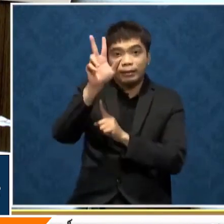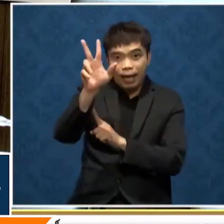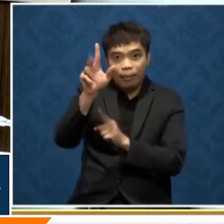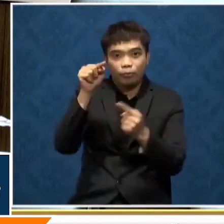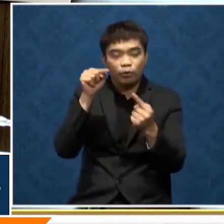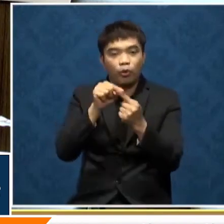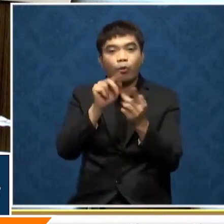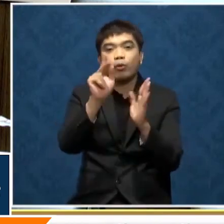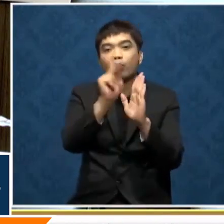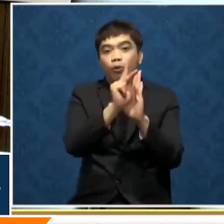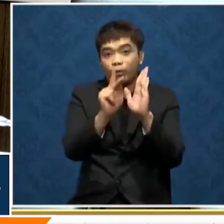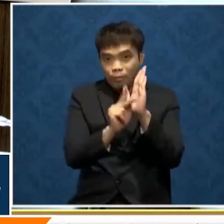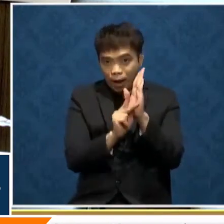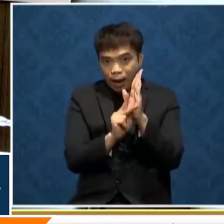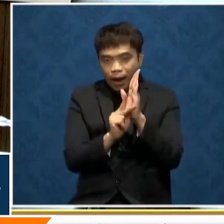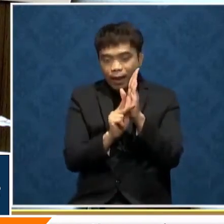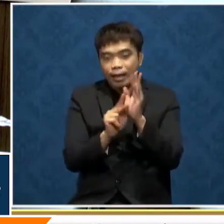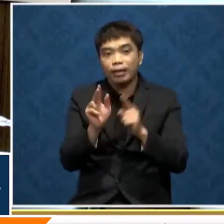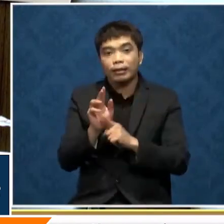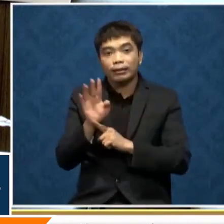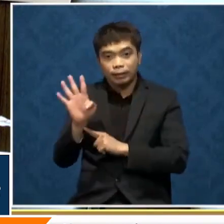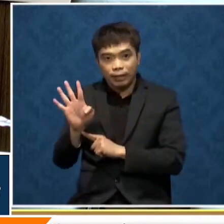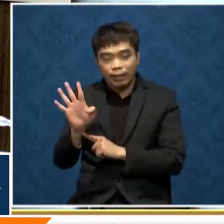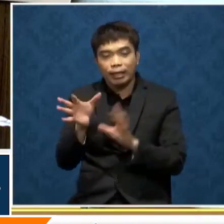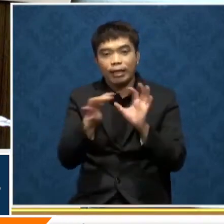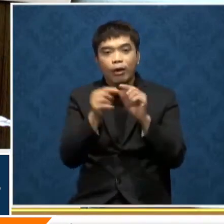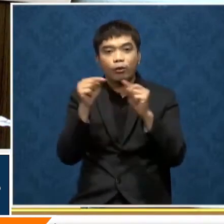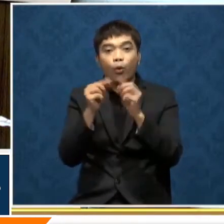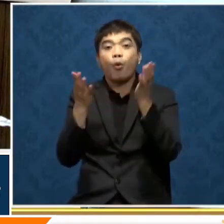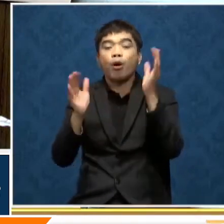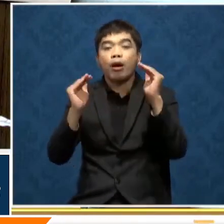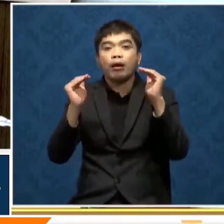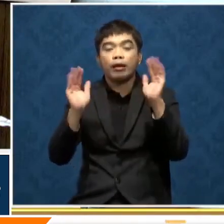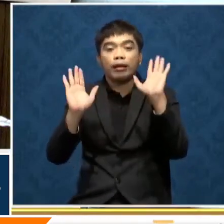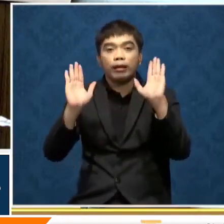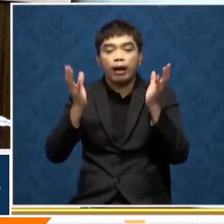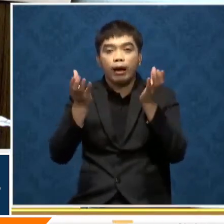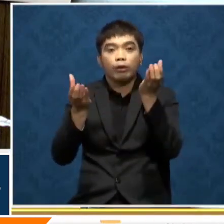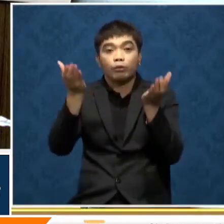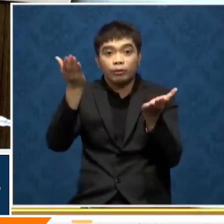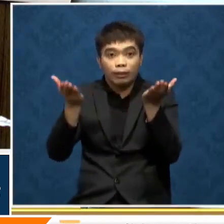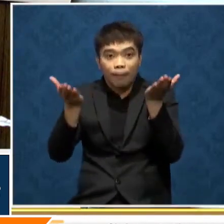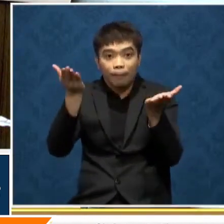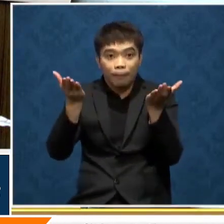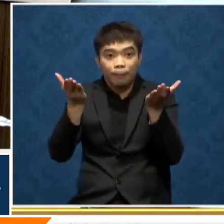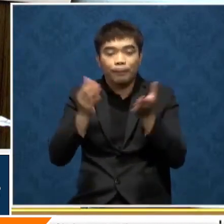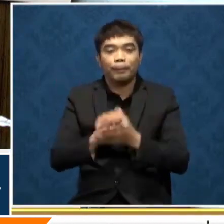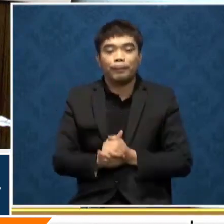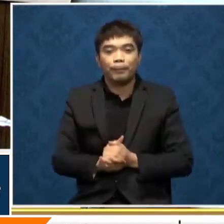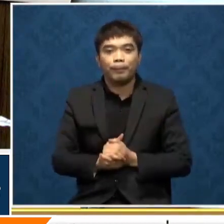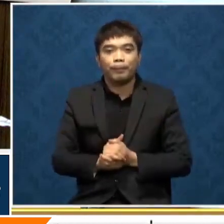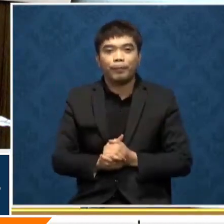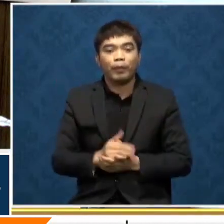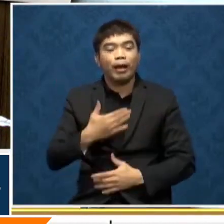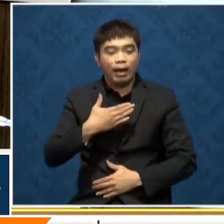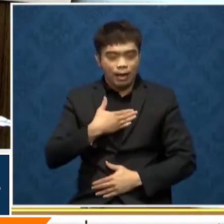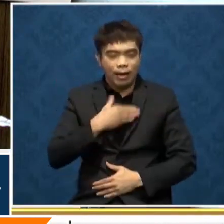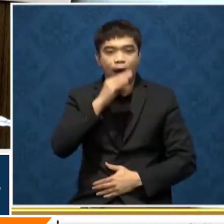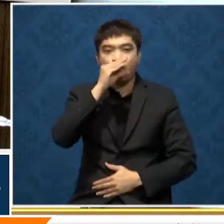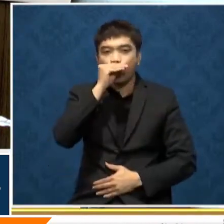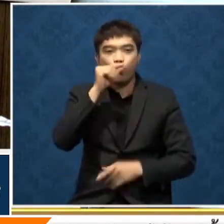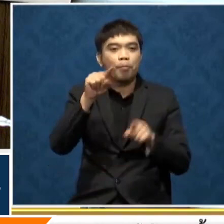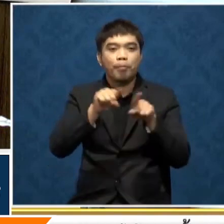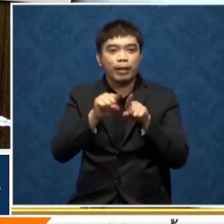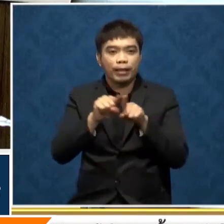ด้านกฎหมายและด้านกระบวนการยุติธรรมนะครับในภาพรวมนั้นผมต้องขอพูดเหมือนกับเพื่อนส.สพรรค